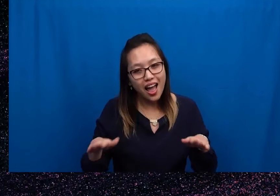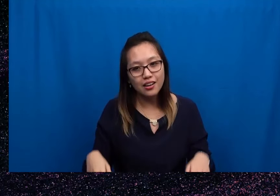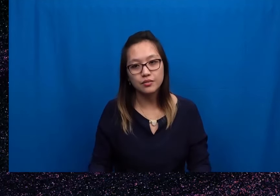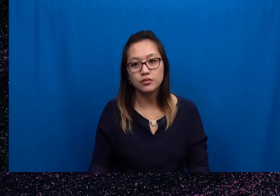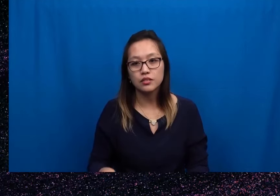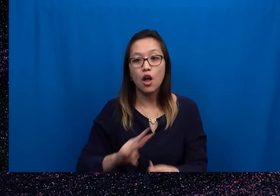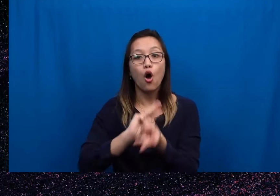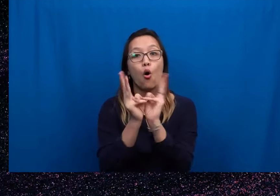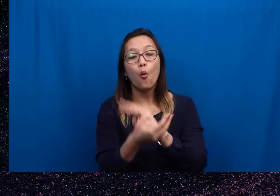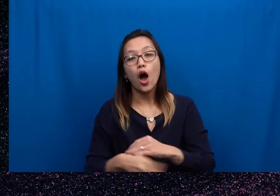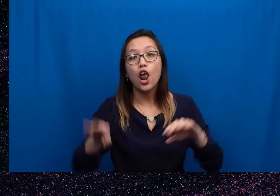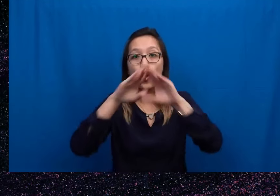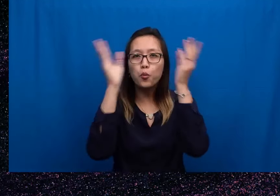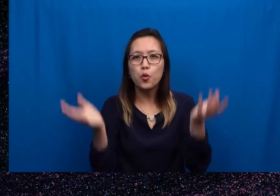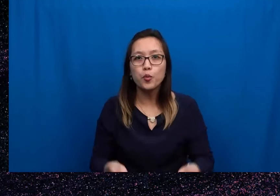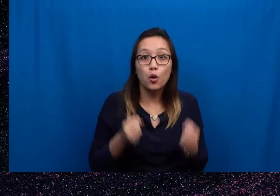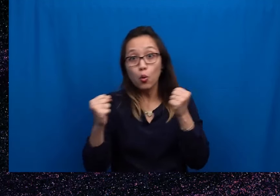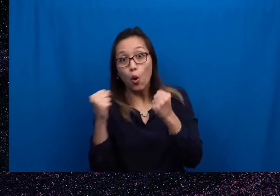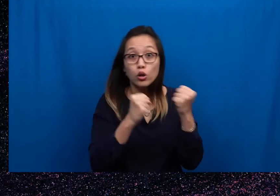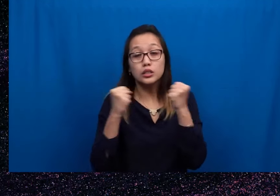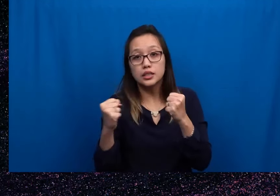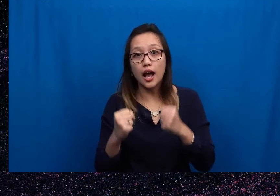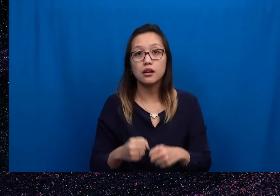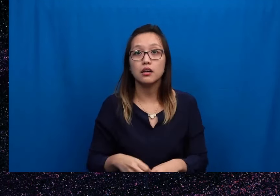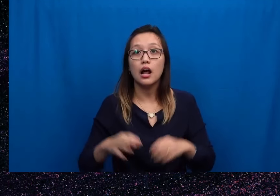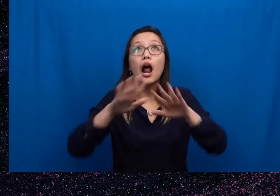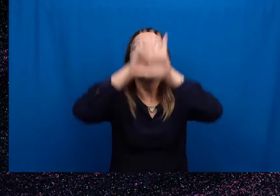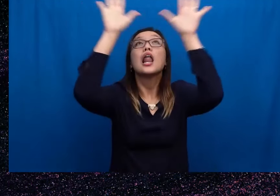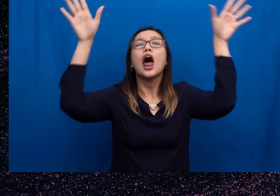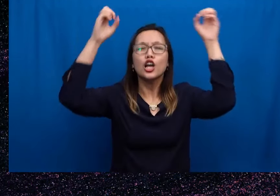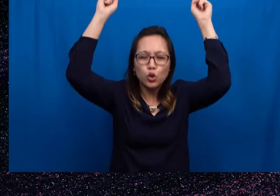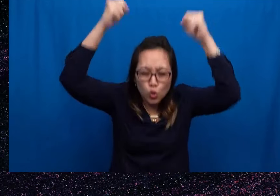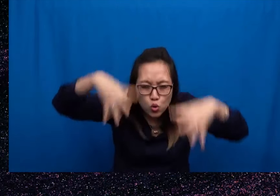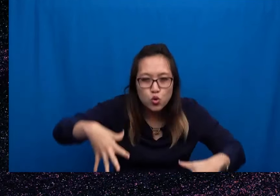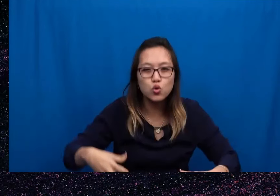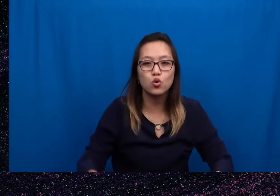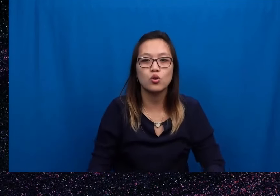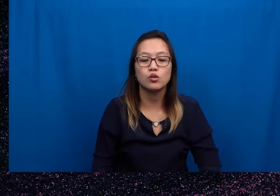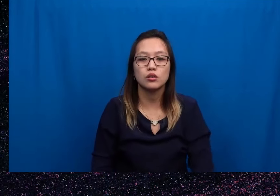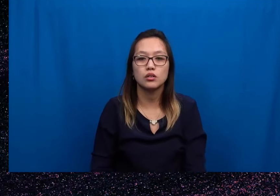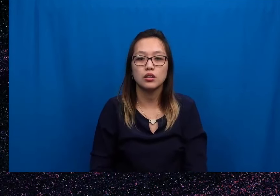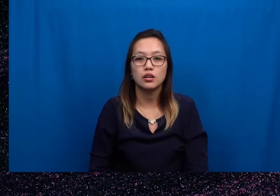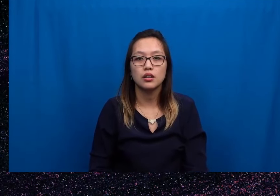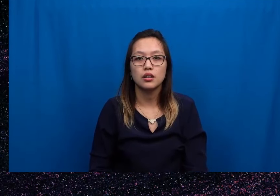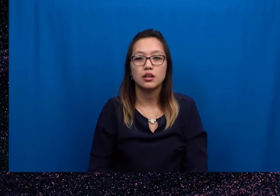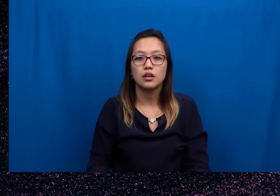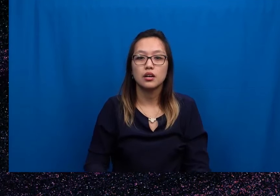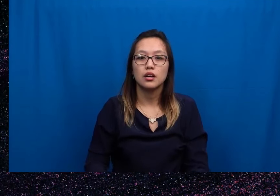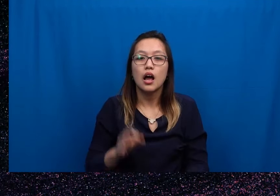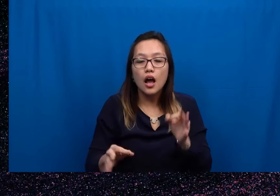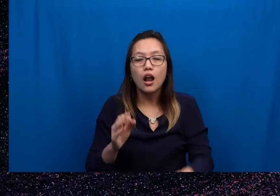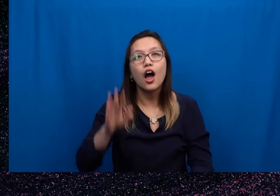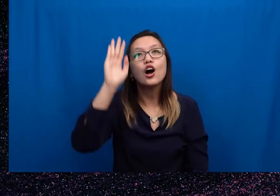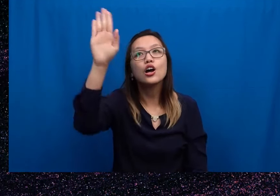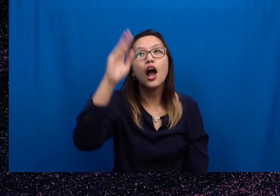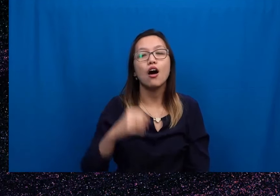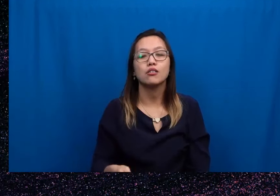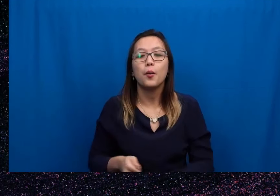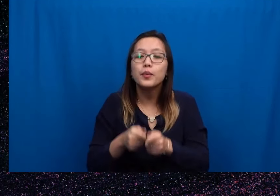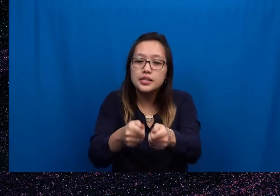bergoncang, langit runtuh sekalipun, kalau Engkau beserta dengan kami, maka tenanglah jiwa